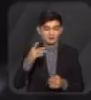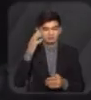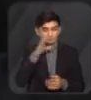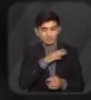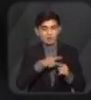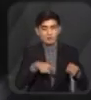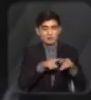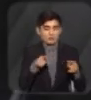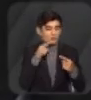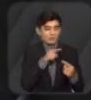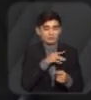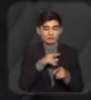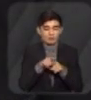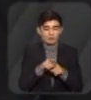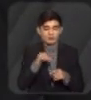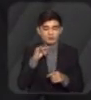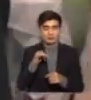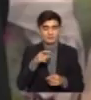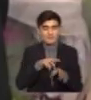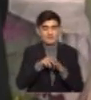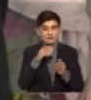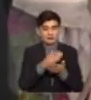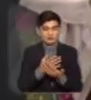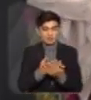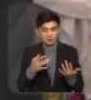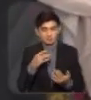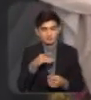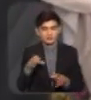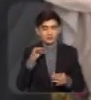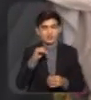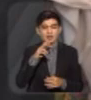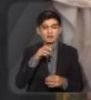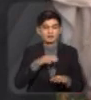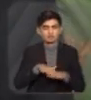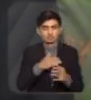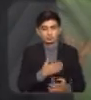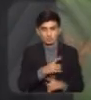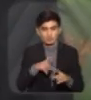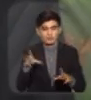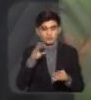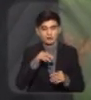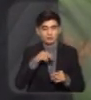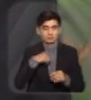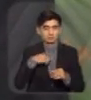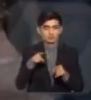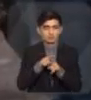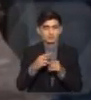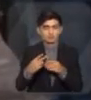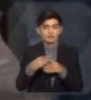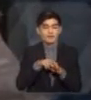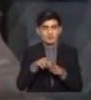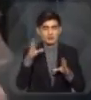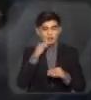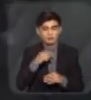әрекетіне қарсы. Айтуларынша, кеніштен зиянды элементтер таралып, Калачи тұрғындары секілді зардап шегуіміз мүмкін дейді.